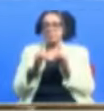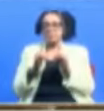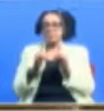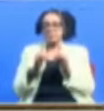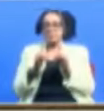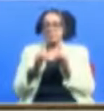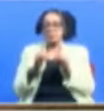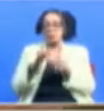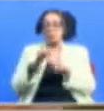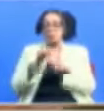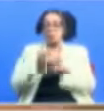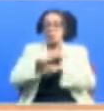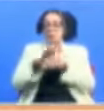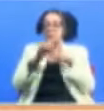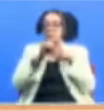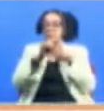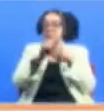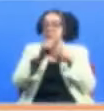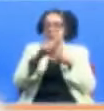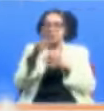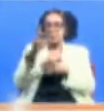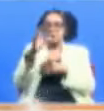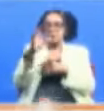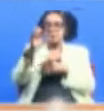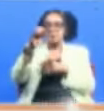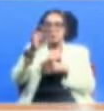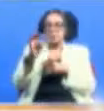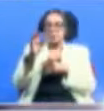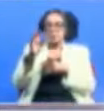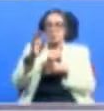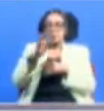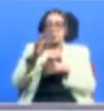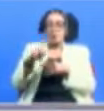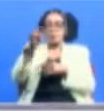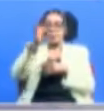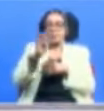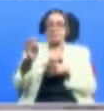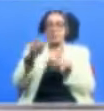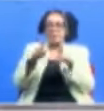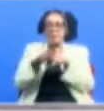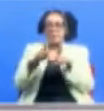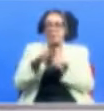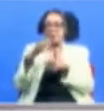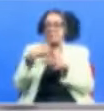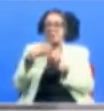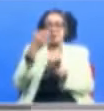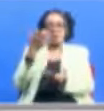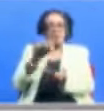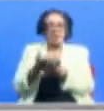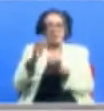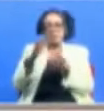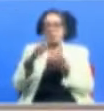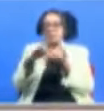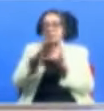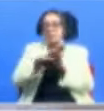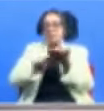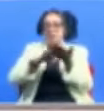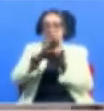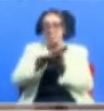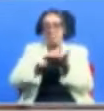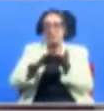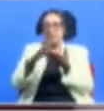Shule hiyo imeongoza katika KCSE eneo la kaskazini mashariki licha ya mazingira magumu na kwamba ipo mpakani mwa Kenya na